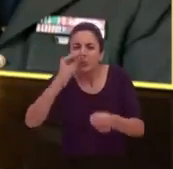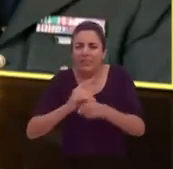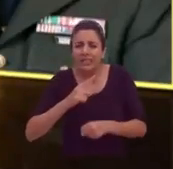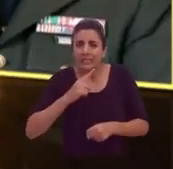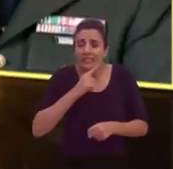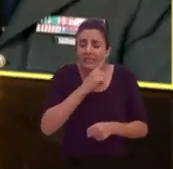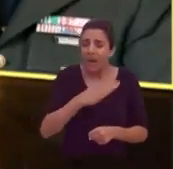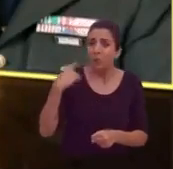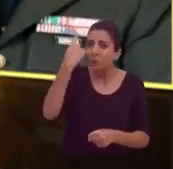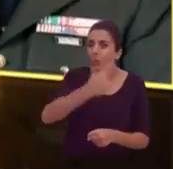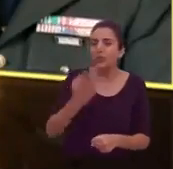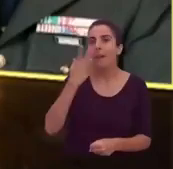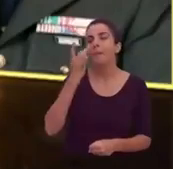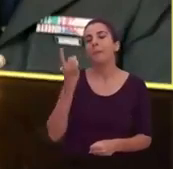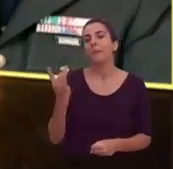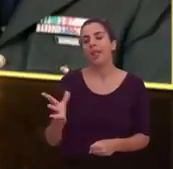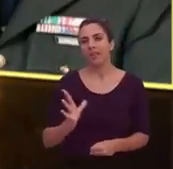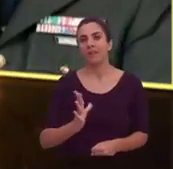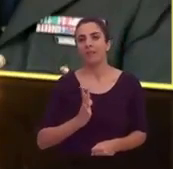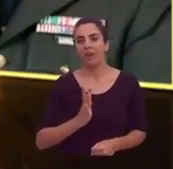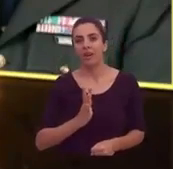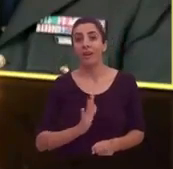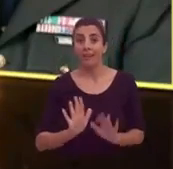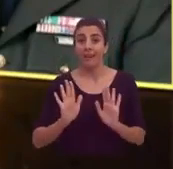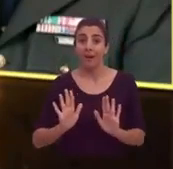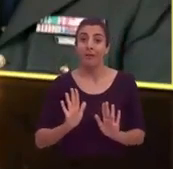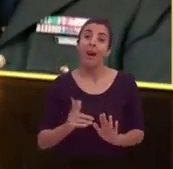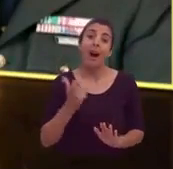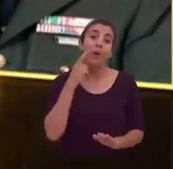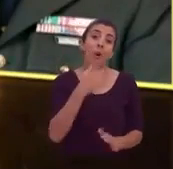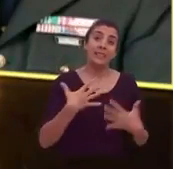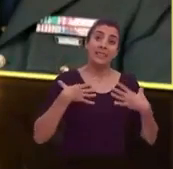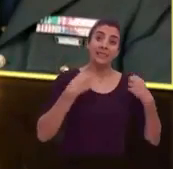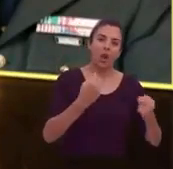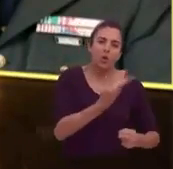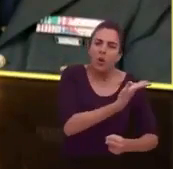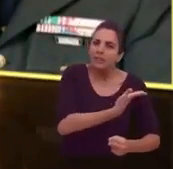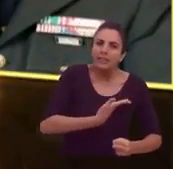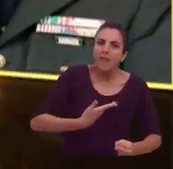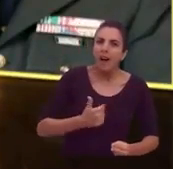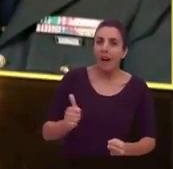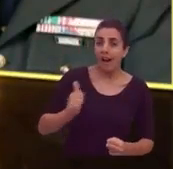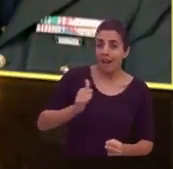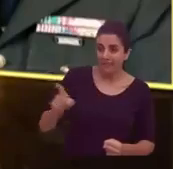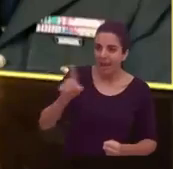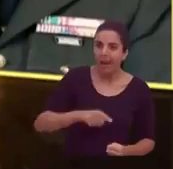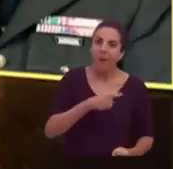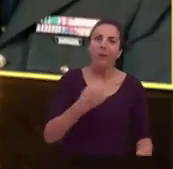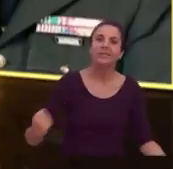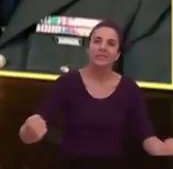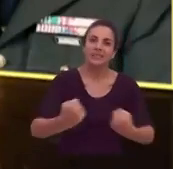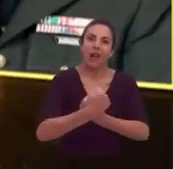sarf ettikleri yüzlerindeki ifadeden anlaşılıyor. Sağlığında en çok sevip itimat ettiği Mehmetçikler onu